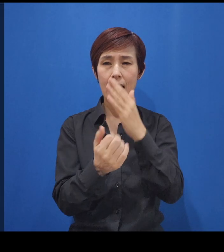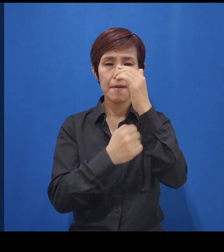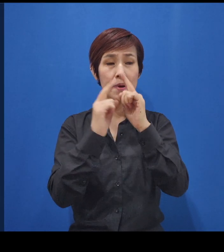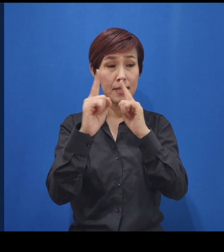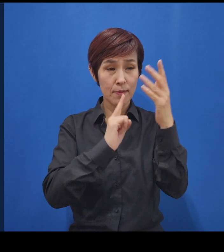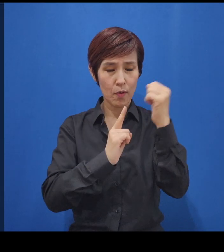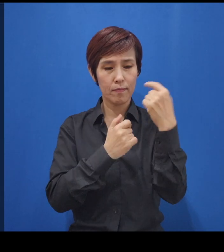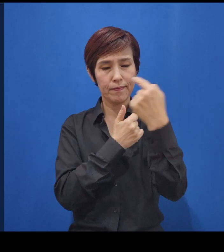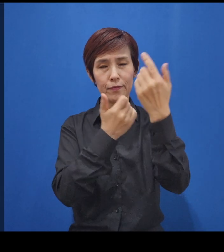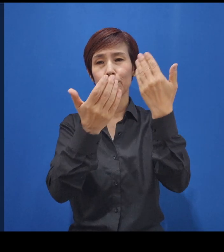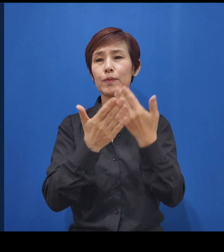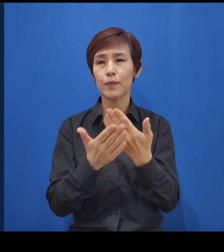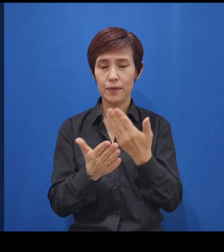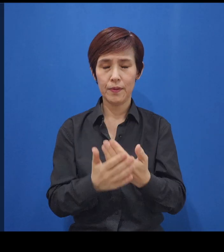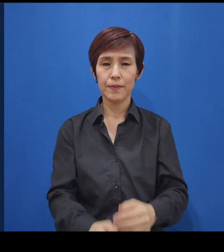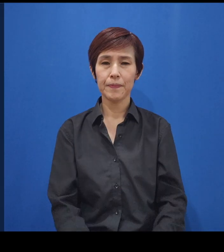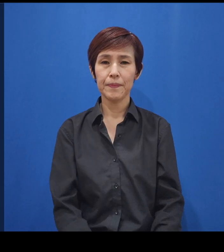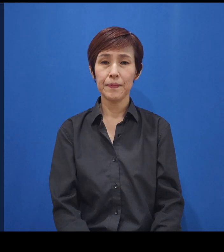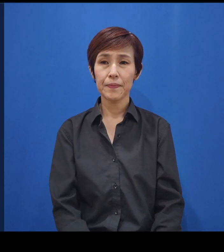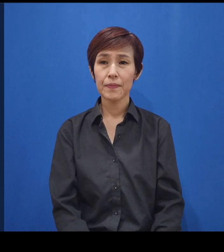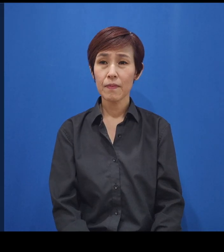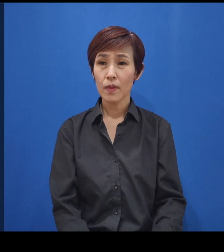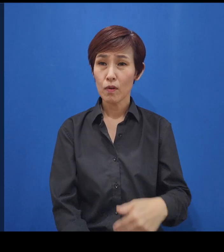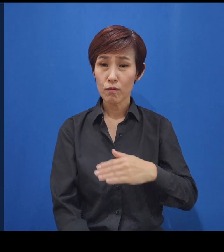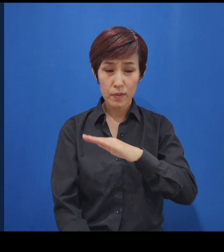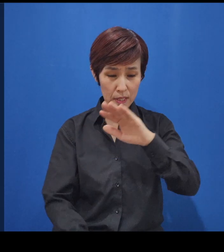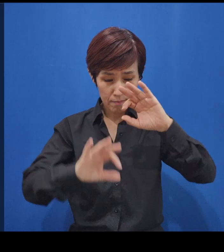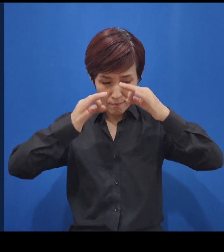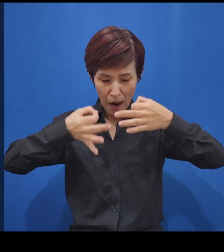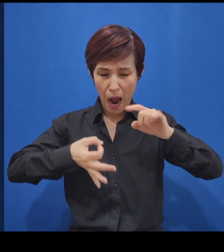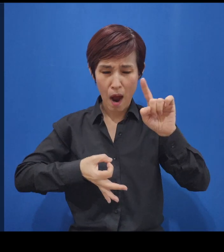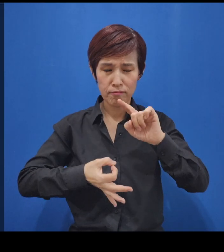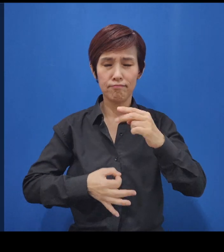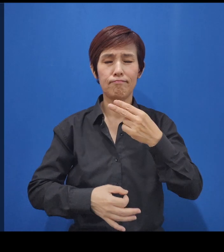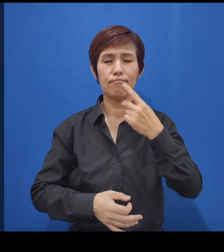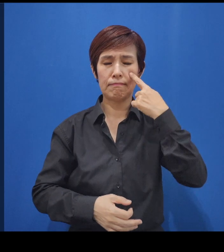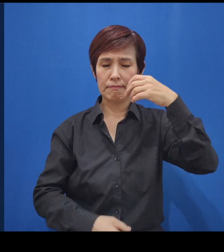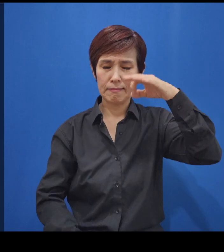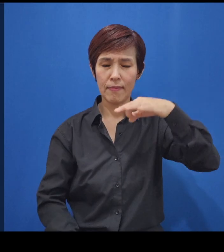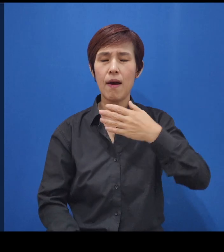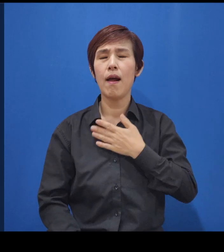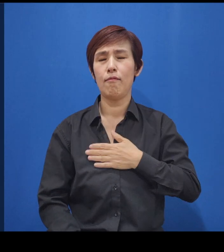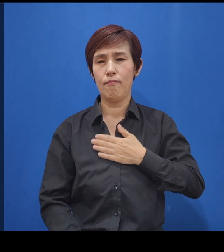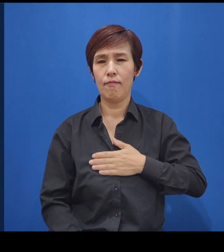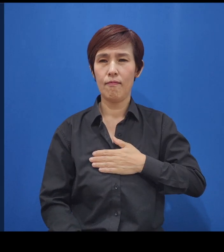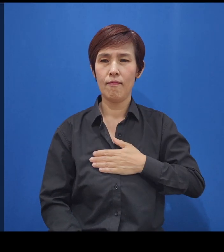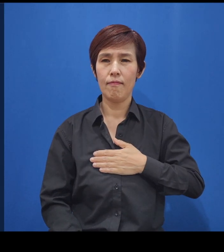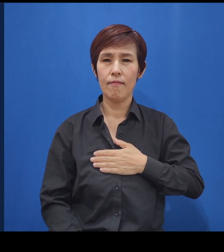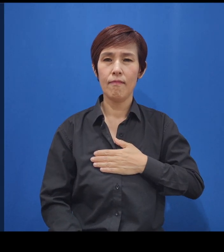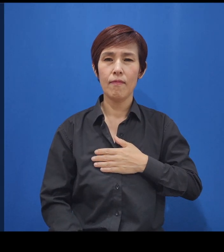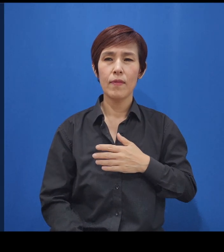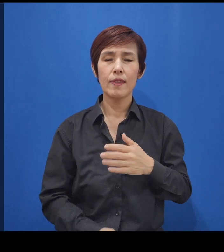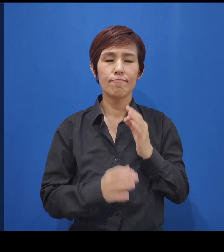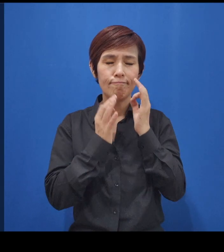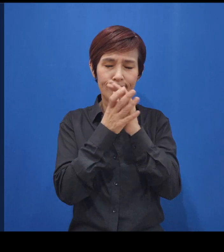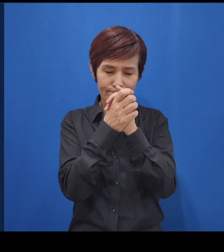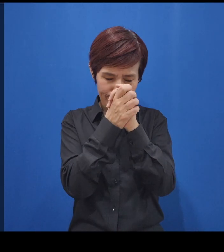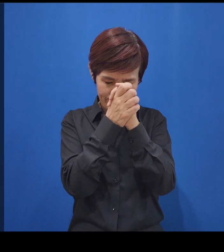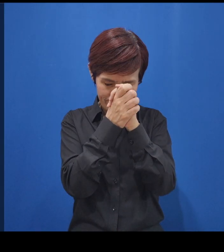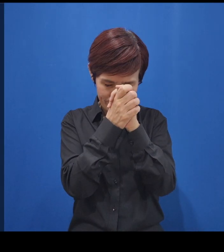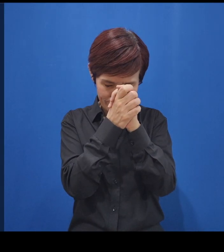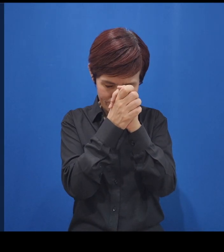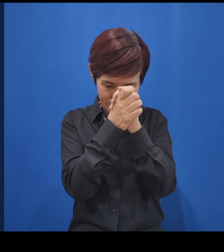않도록 말씀으로 나를 교훈해 주시옵소서. 우리 자신이 아무것도 아님을 알게 하시고 깊고 간절한